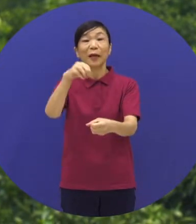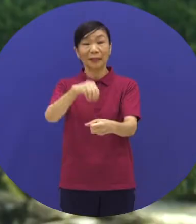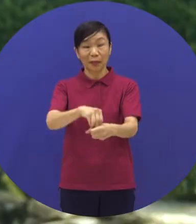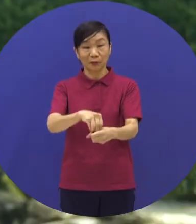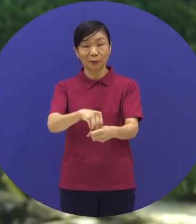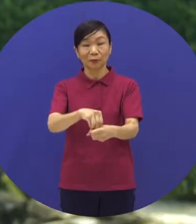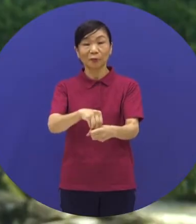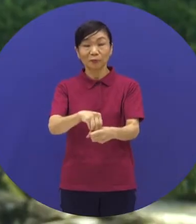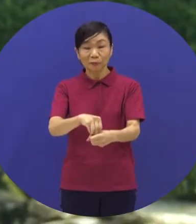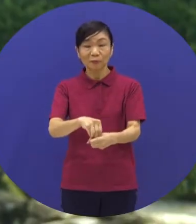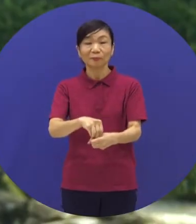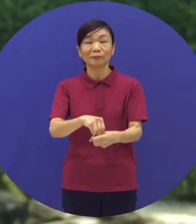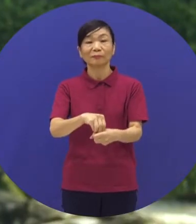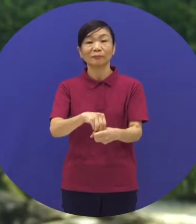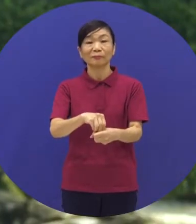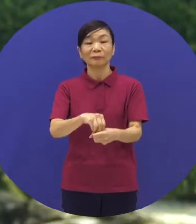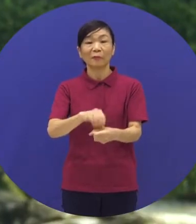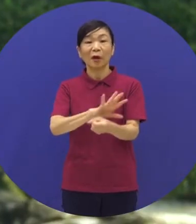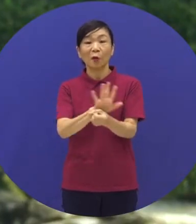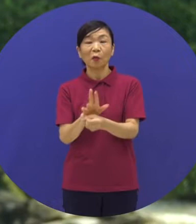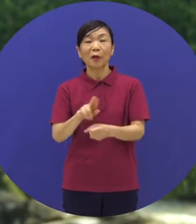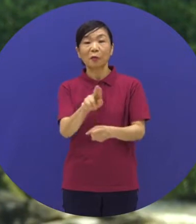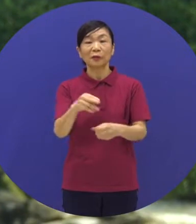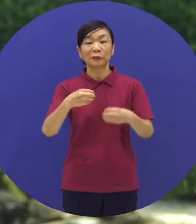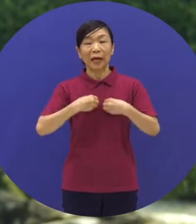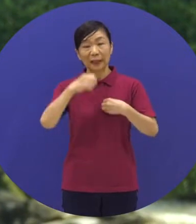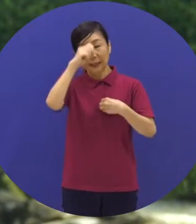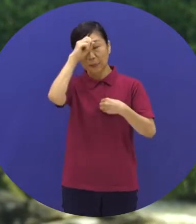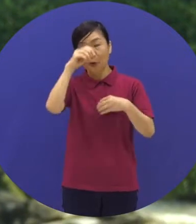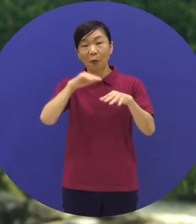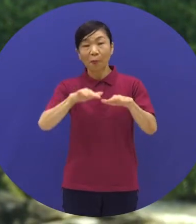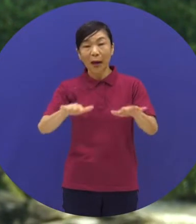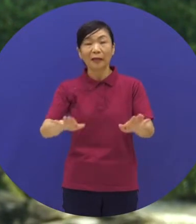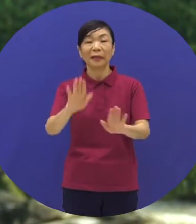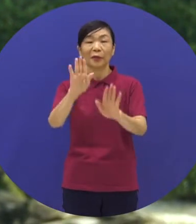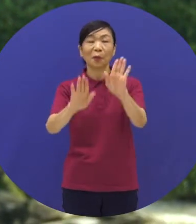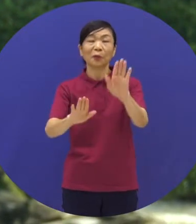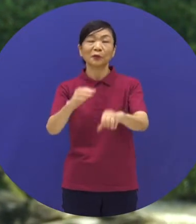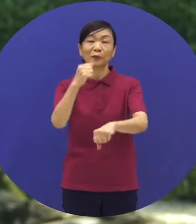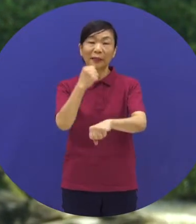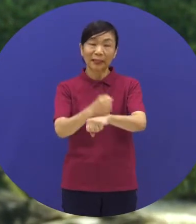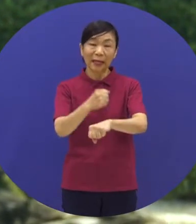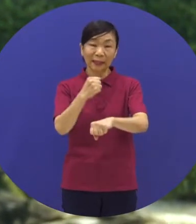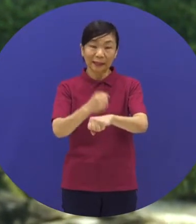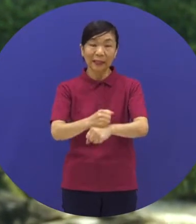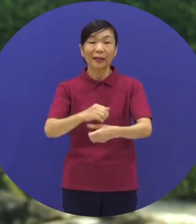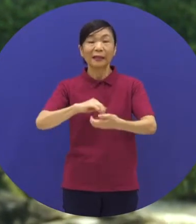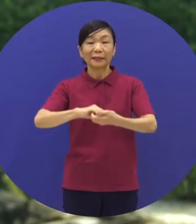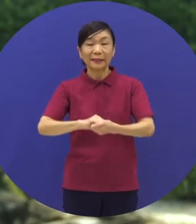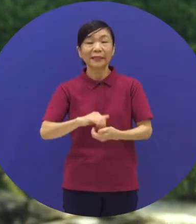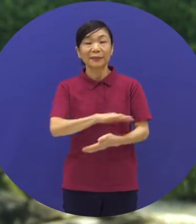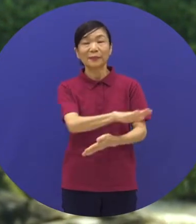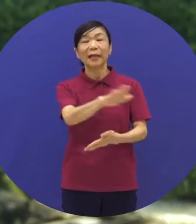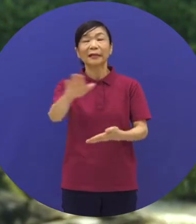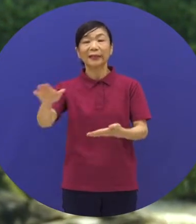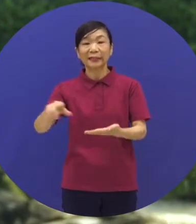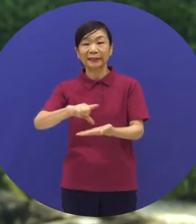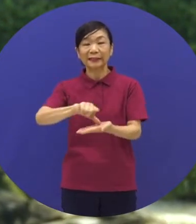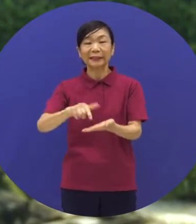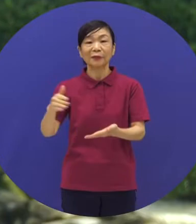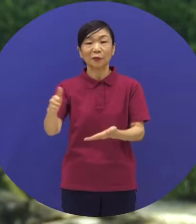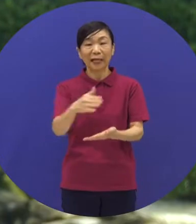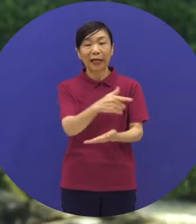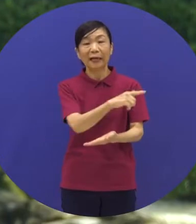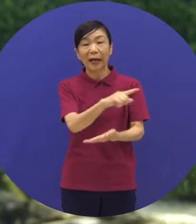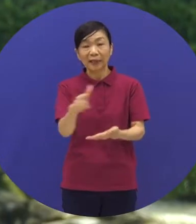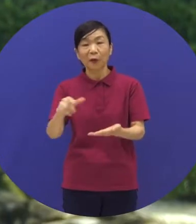ね。 そうなんです。新型コロナウイルス感染症によって大きな影響を受けている今こそ、皆さんに地元の